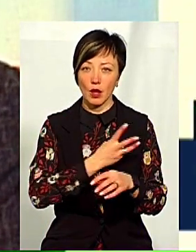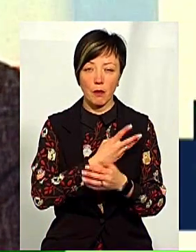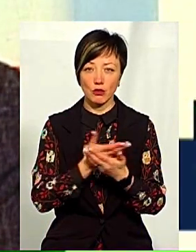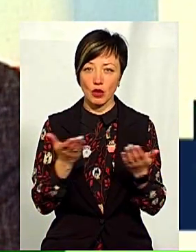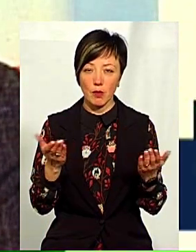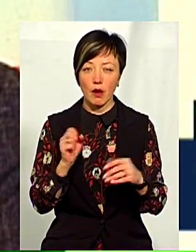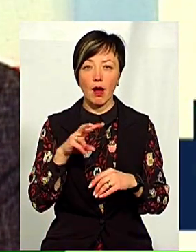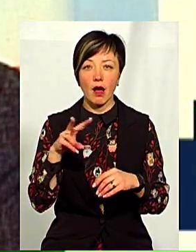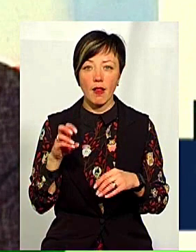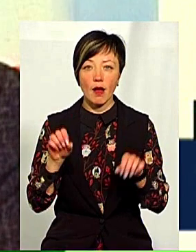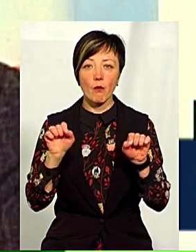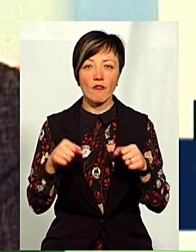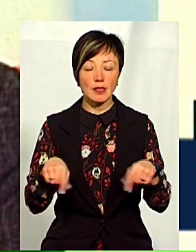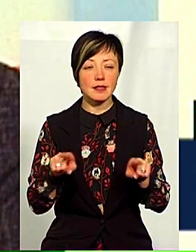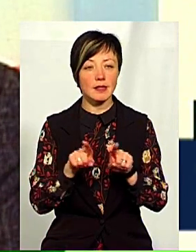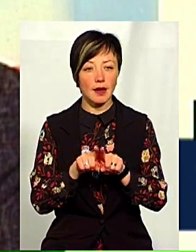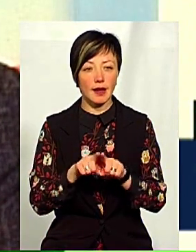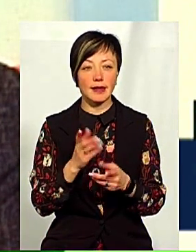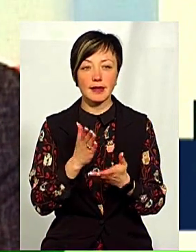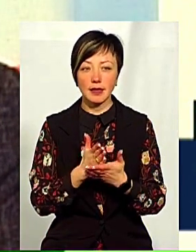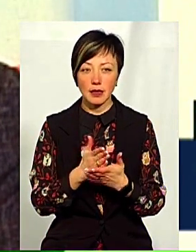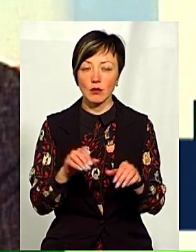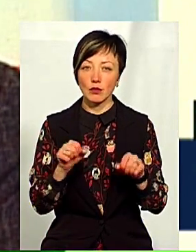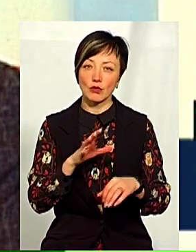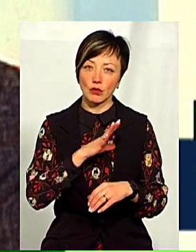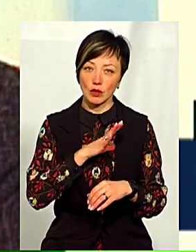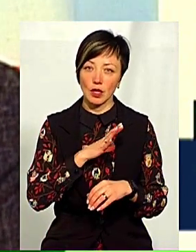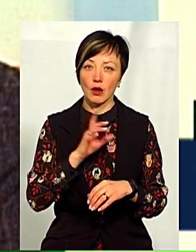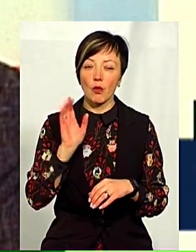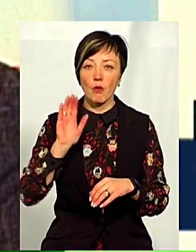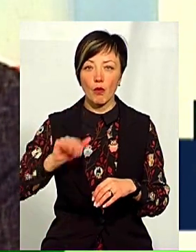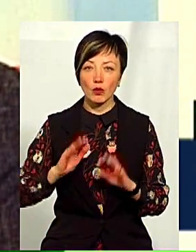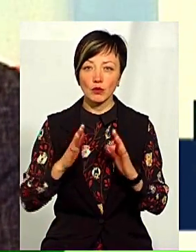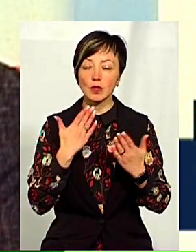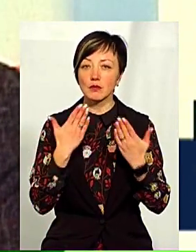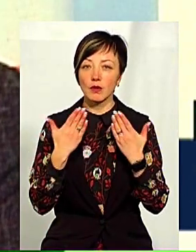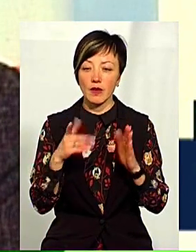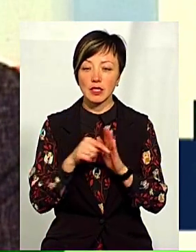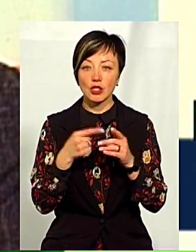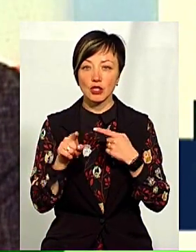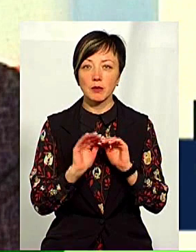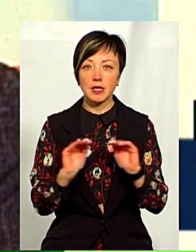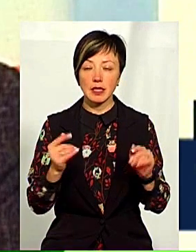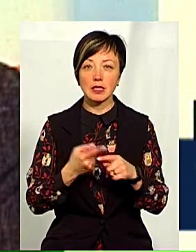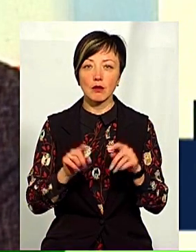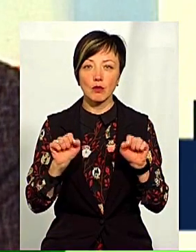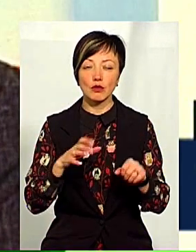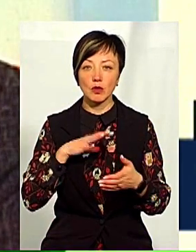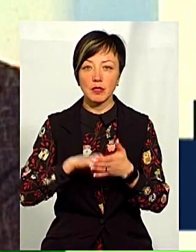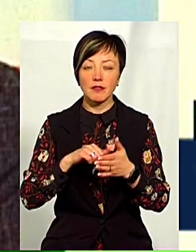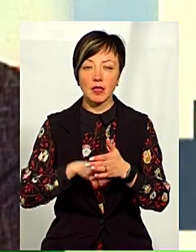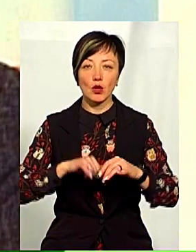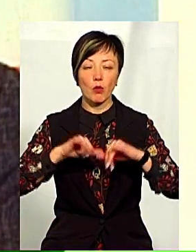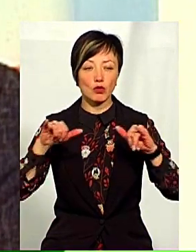але ймовірність така є і вона може бути. Потім вони будуть спілкуватися з іншими дітьми і це може бути призвести до